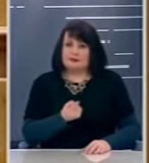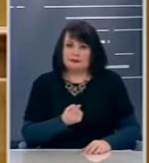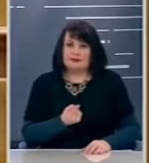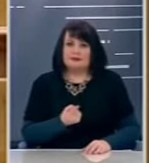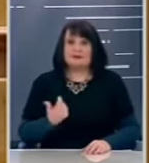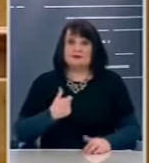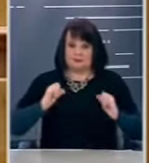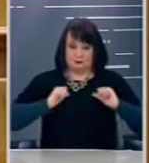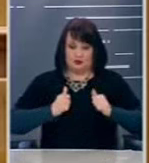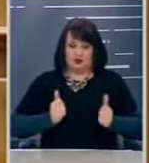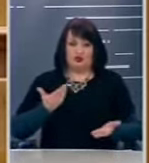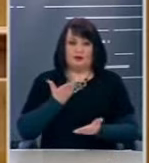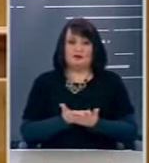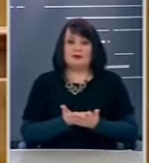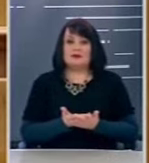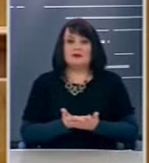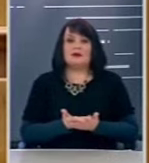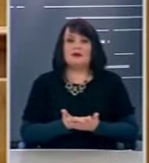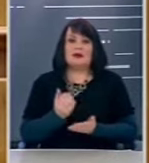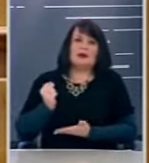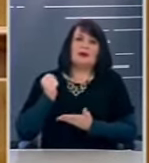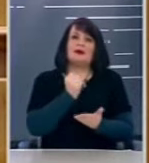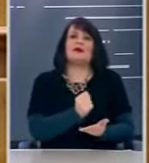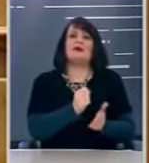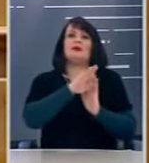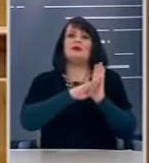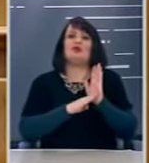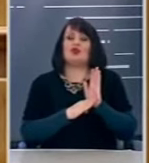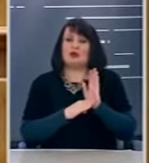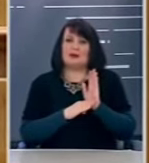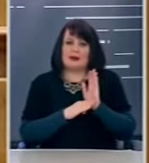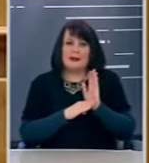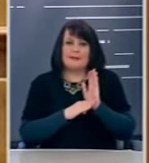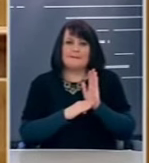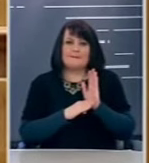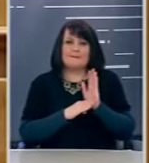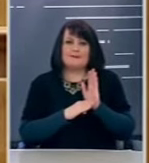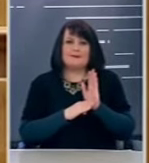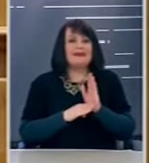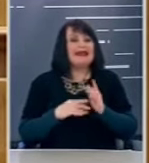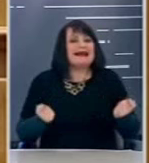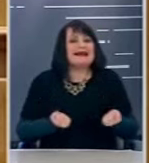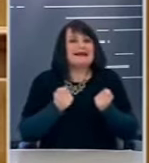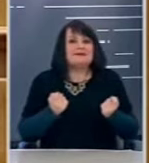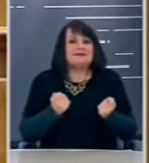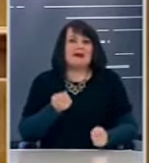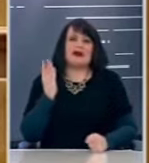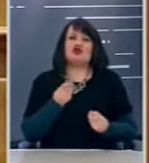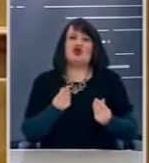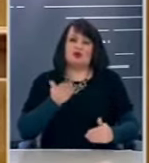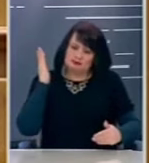πρωτοβουλία μας για την χρηματοδότηση ενός προγράμματος ενεργητικής καταπολέμησης